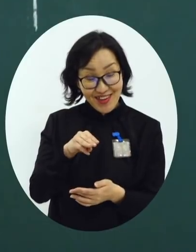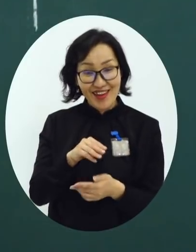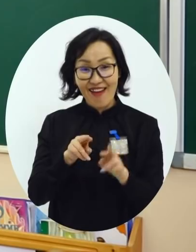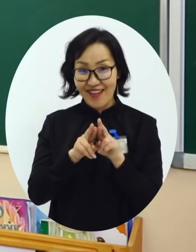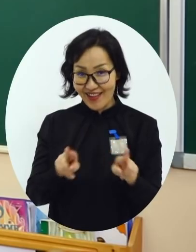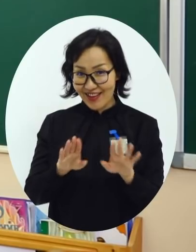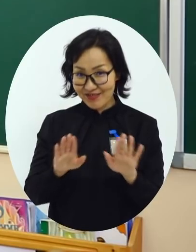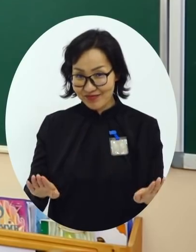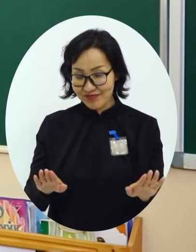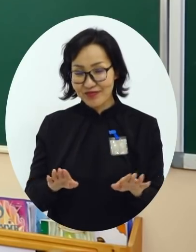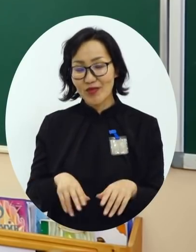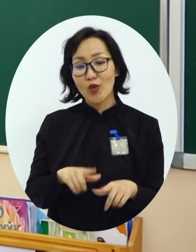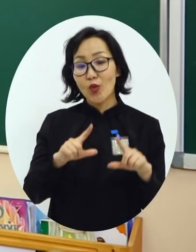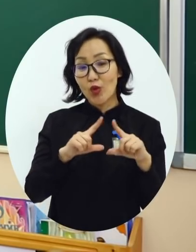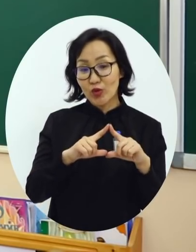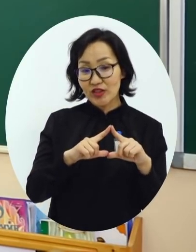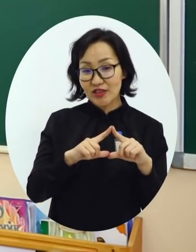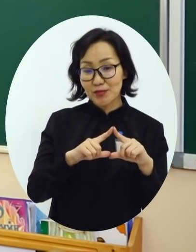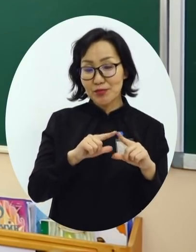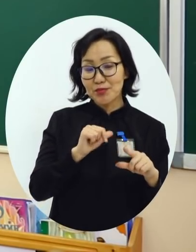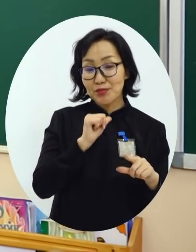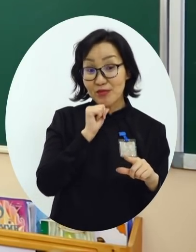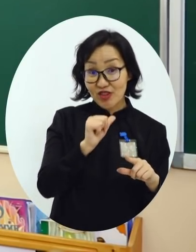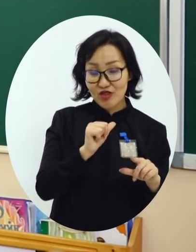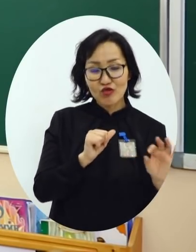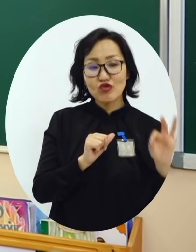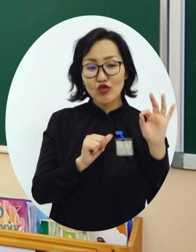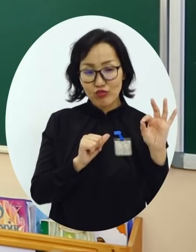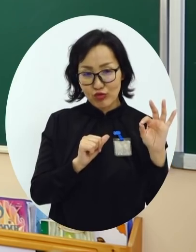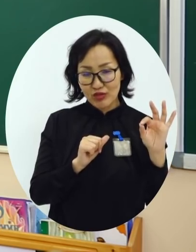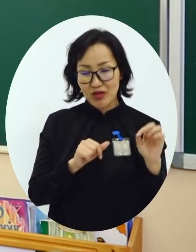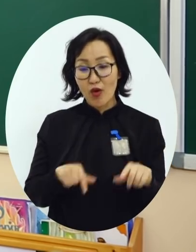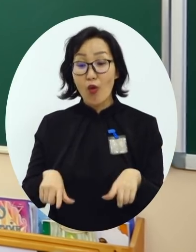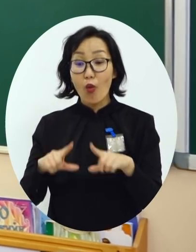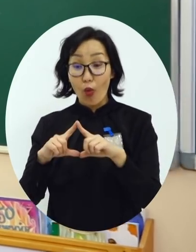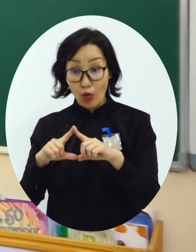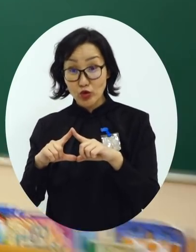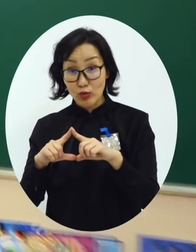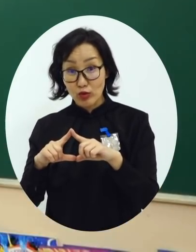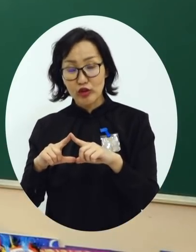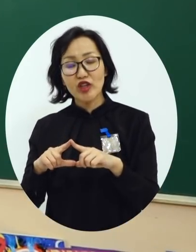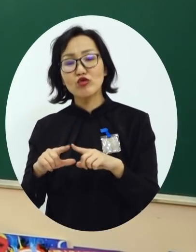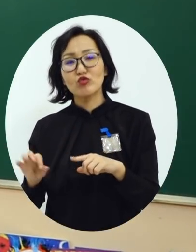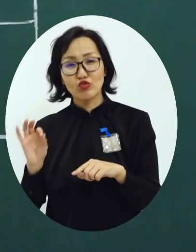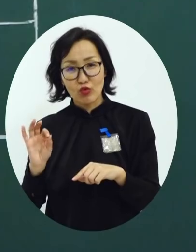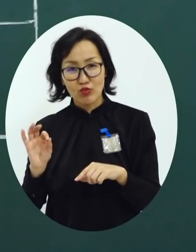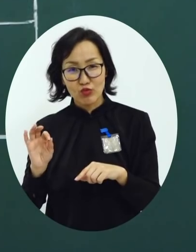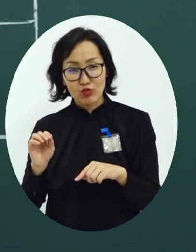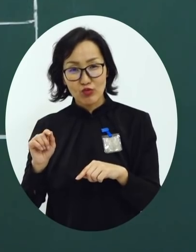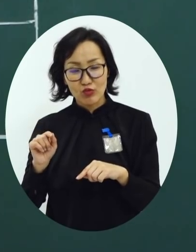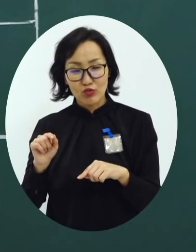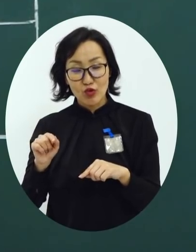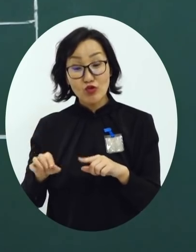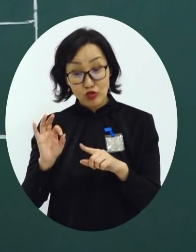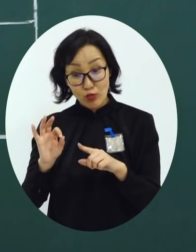байгаа. Гурвалжин биш, зөв дүрс. А гурвалжин мөртлөө зөв. Тэгэхээр энэ юу? Зөв